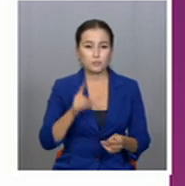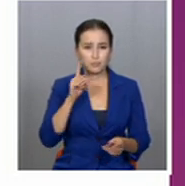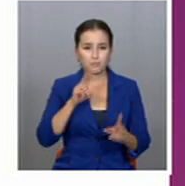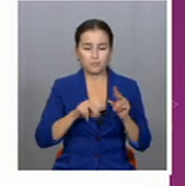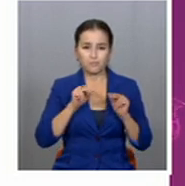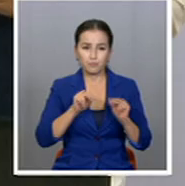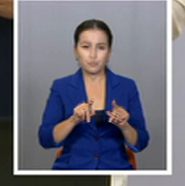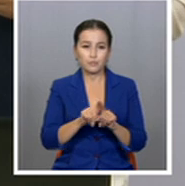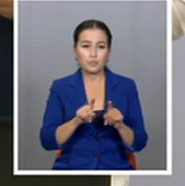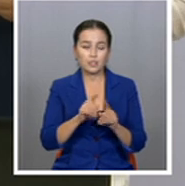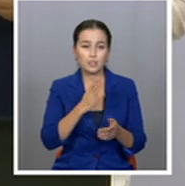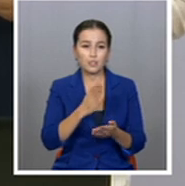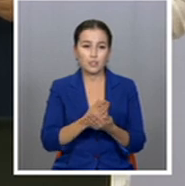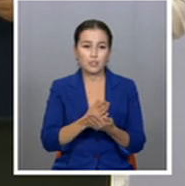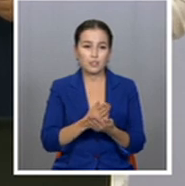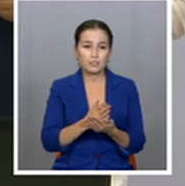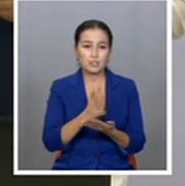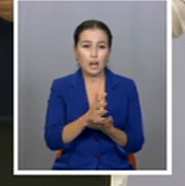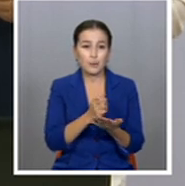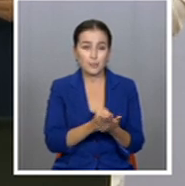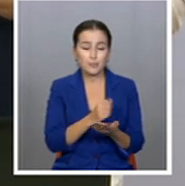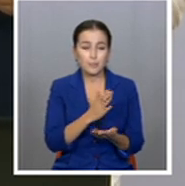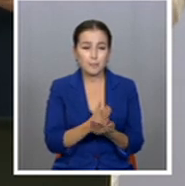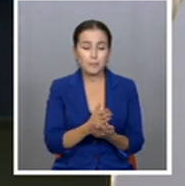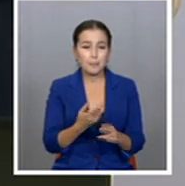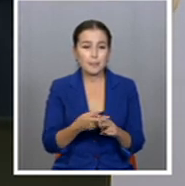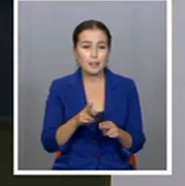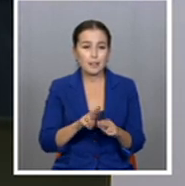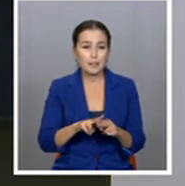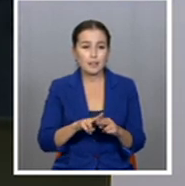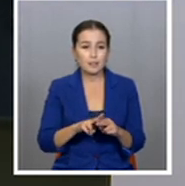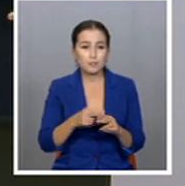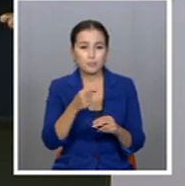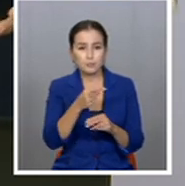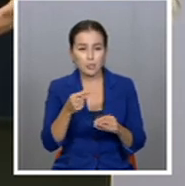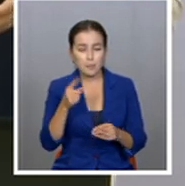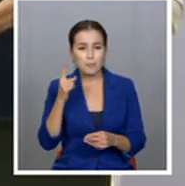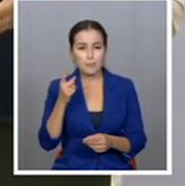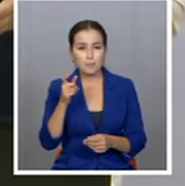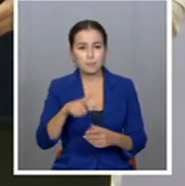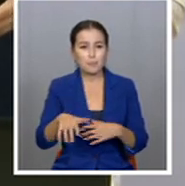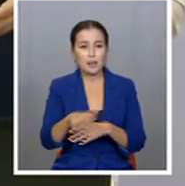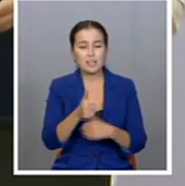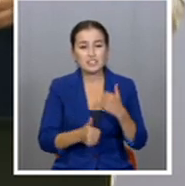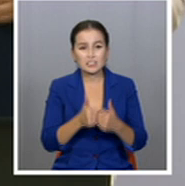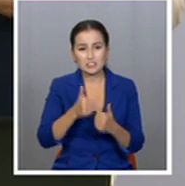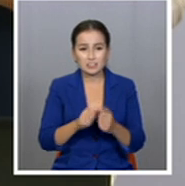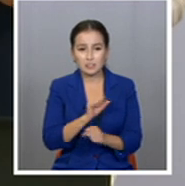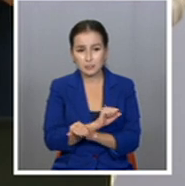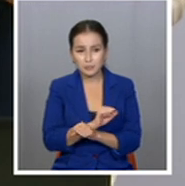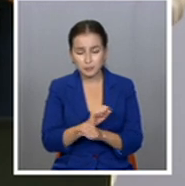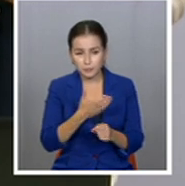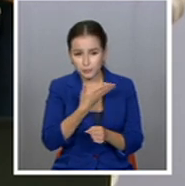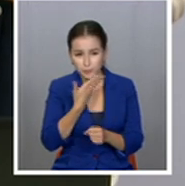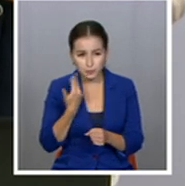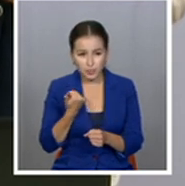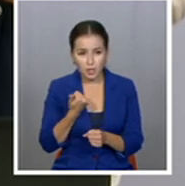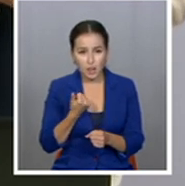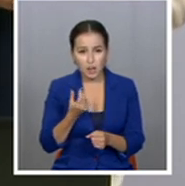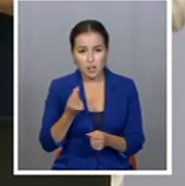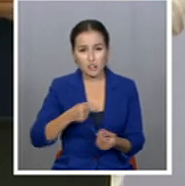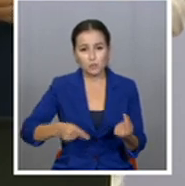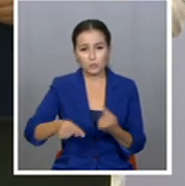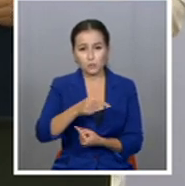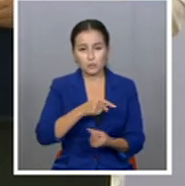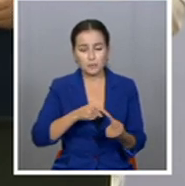екен. Кемшіліктері бәсекелестіктің болмауы, ресурстарды тиімсіз